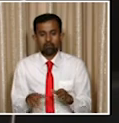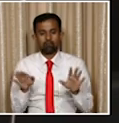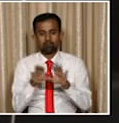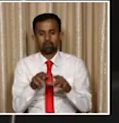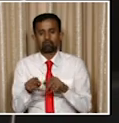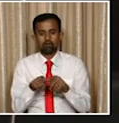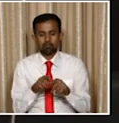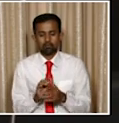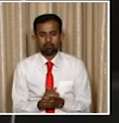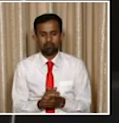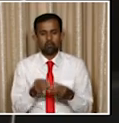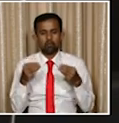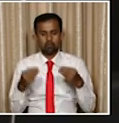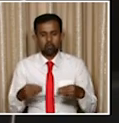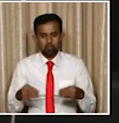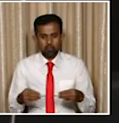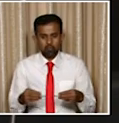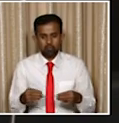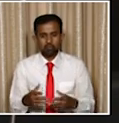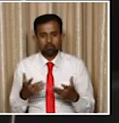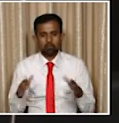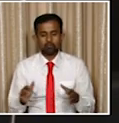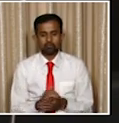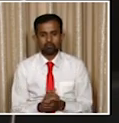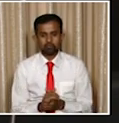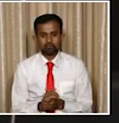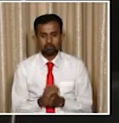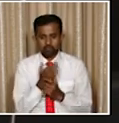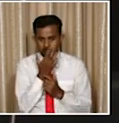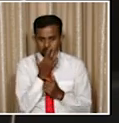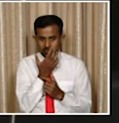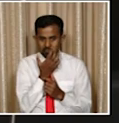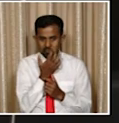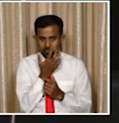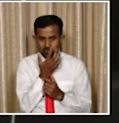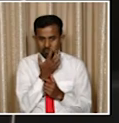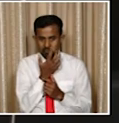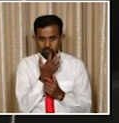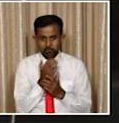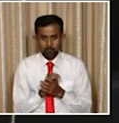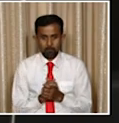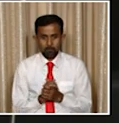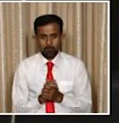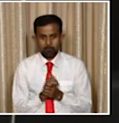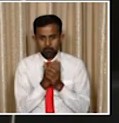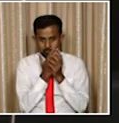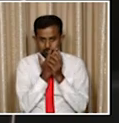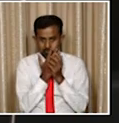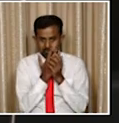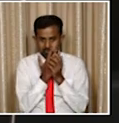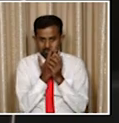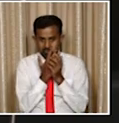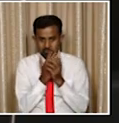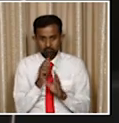சாப்பிடுகின்ற நிறுவனமாக அந்த ஊடக நிறுவனங்கள் மாற்றப்பட்டிருக்கிறது. எனவே தயவு செய்து இனியாவது ஒரு 10 வருட வேலை திட்டத்தை முன்னெடுத்து அமைச்சர்கள்